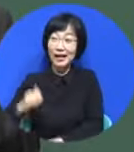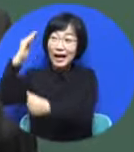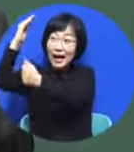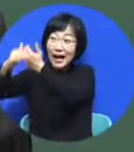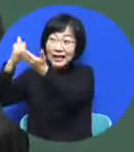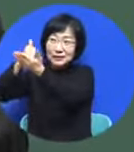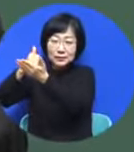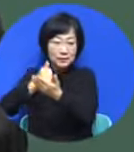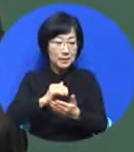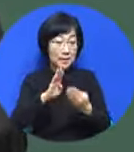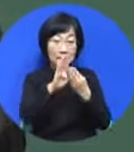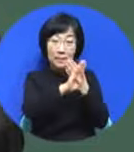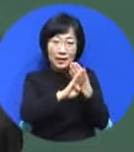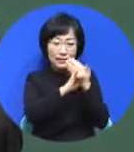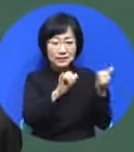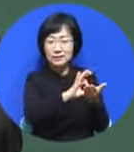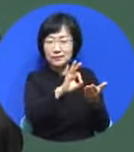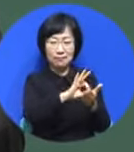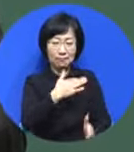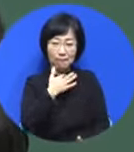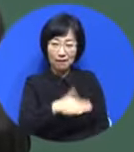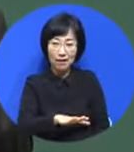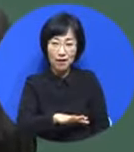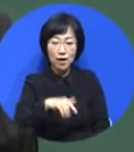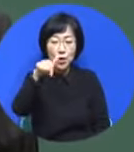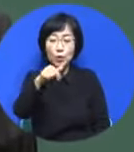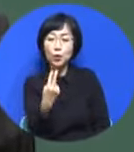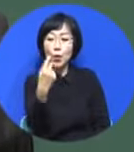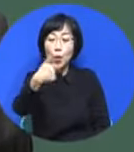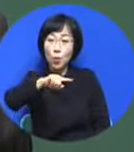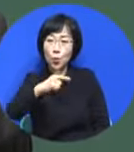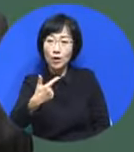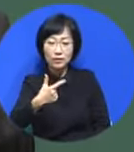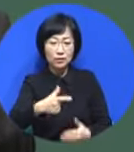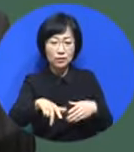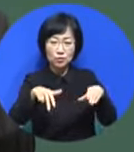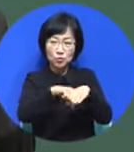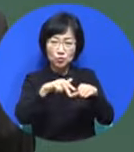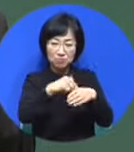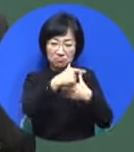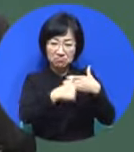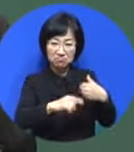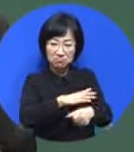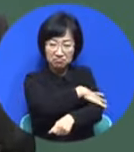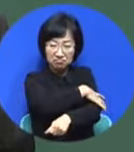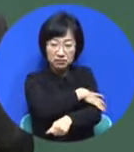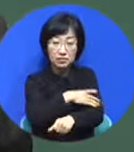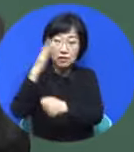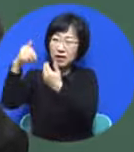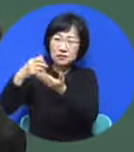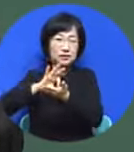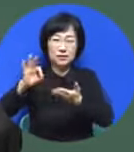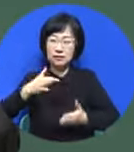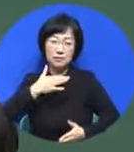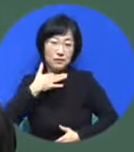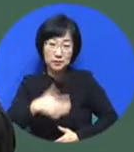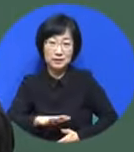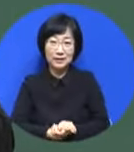없습니다. Never has God used people like the Pharisees, and God will never use church authority. He has never used it at all.